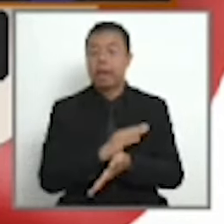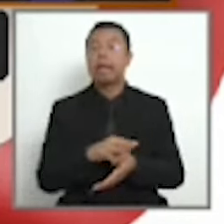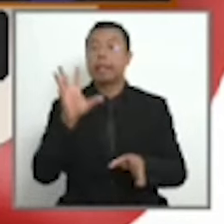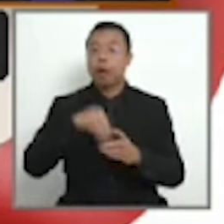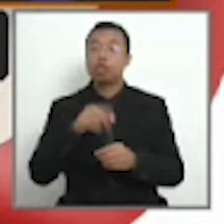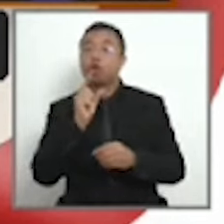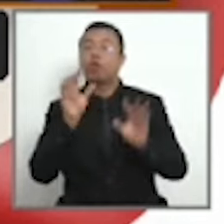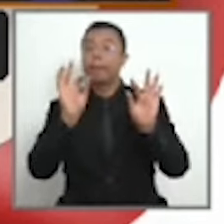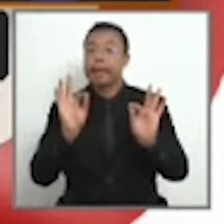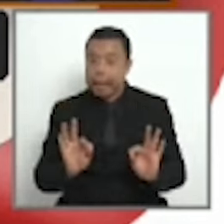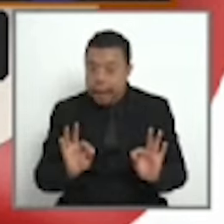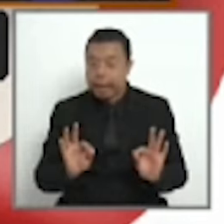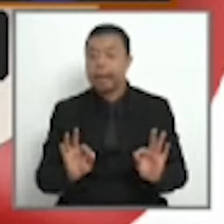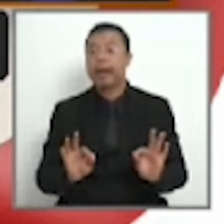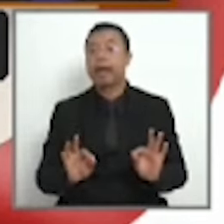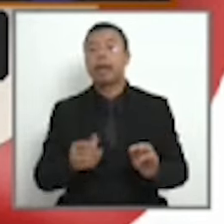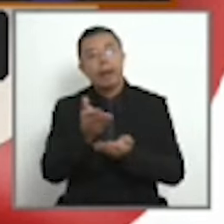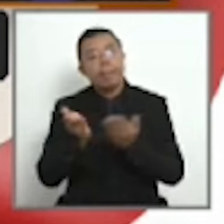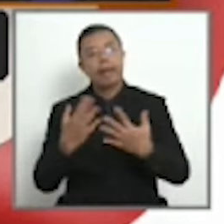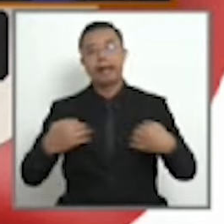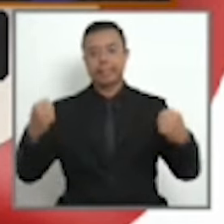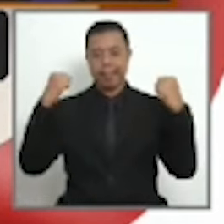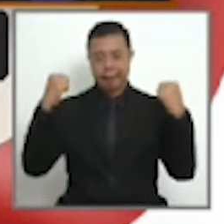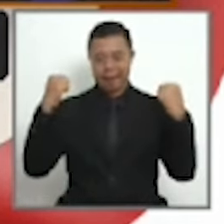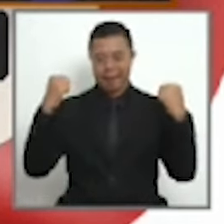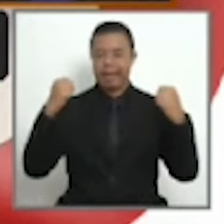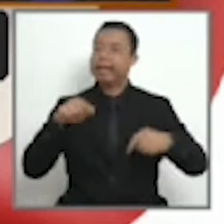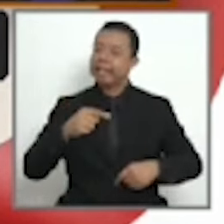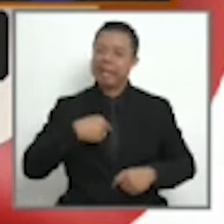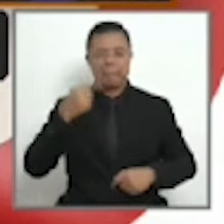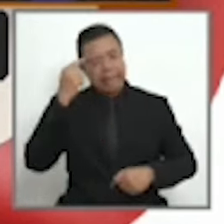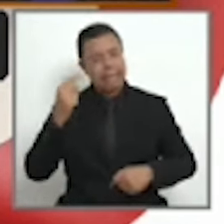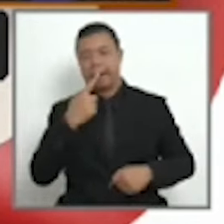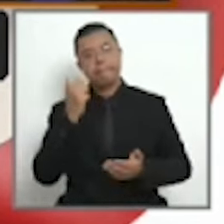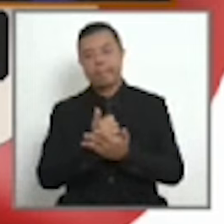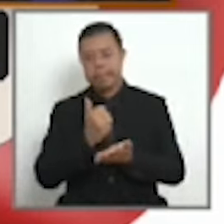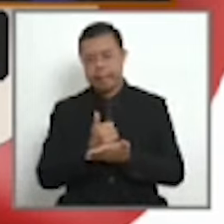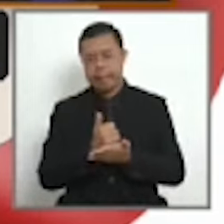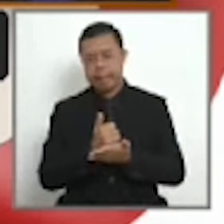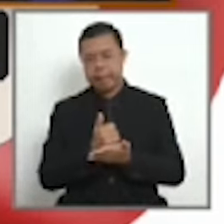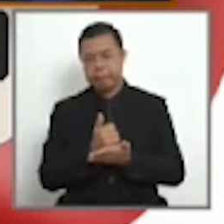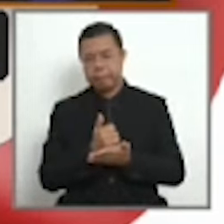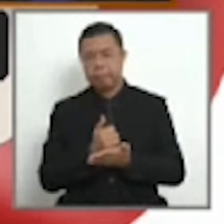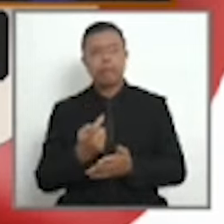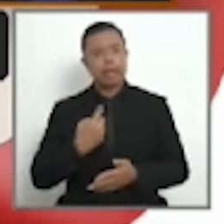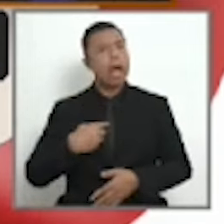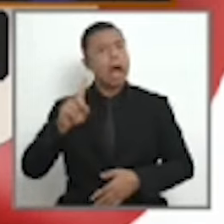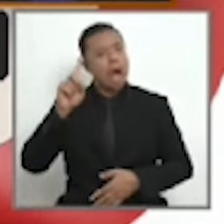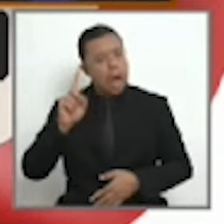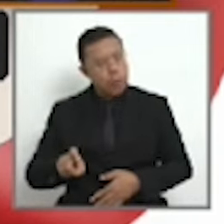melalui pendidikan dan pelayanan kesehatan ini saya kira sangat-sangat penting e kita